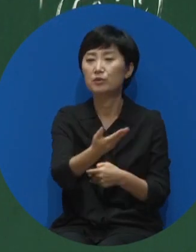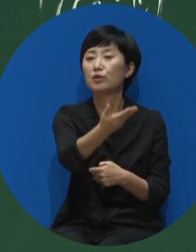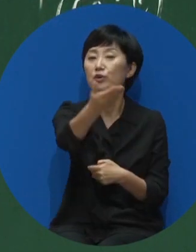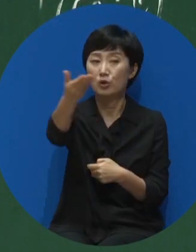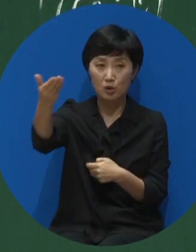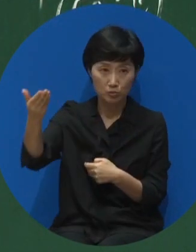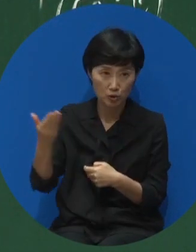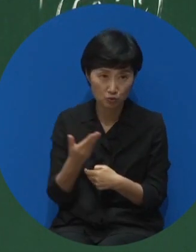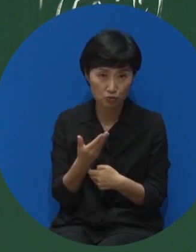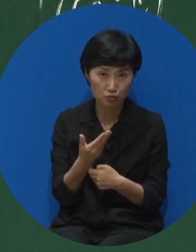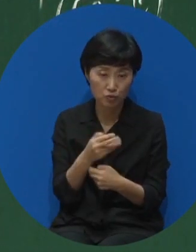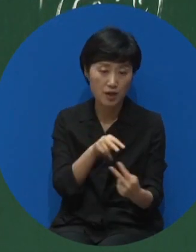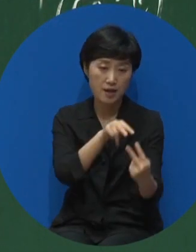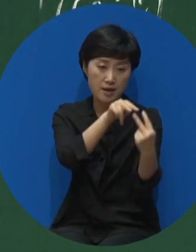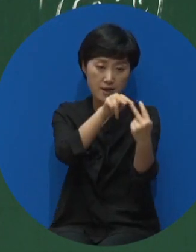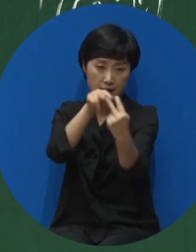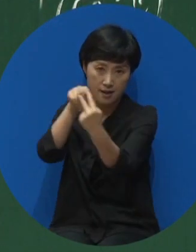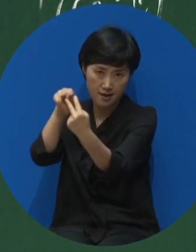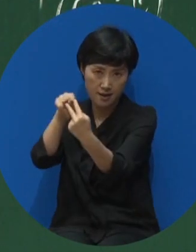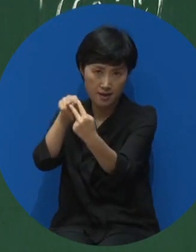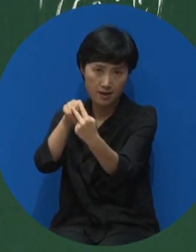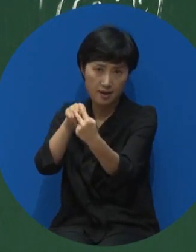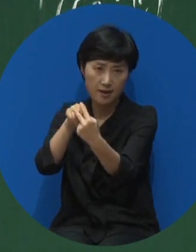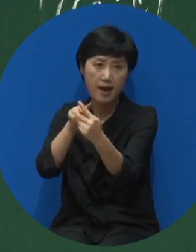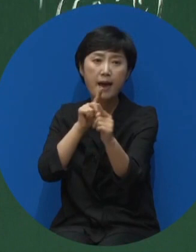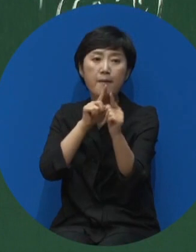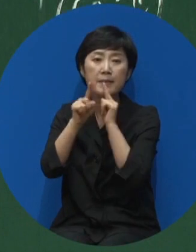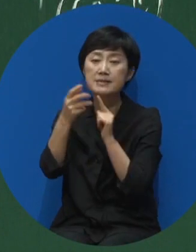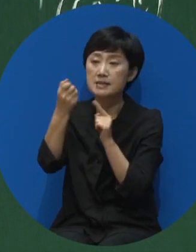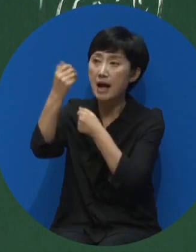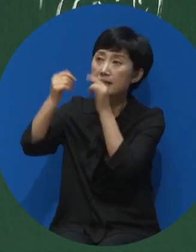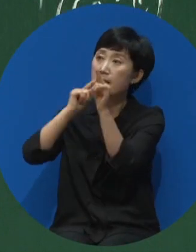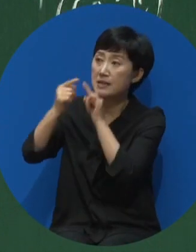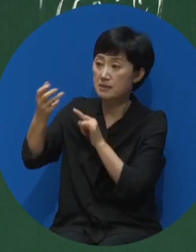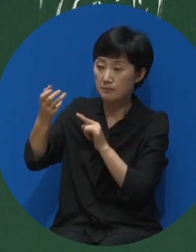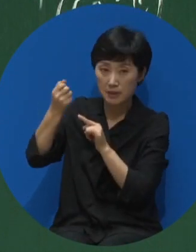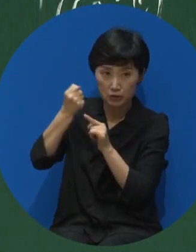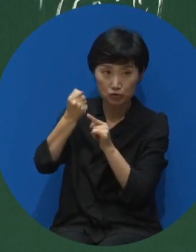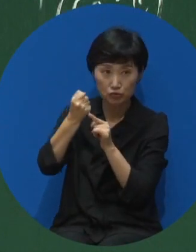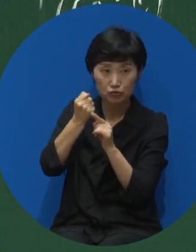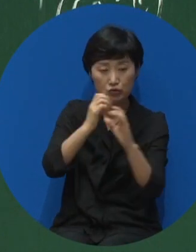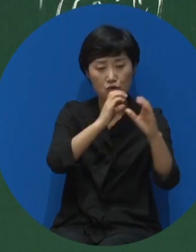이 메시지를 좀 소통을 해야 되겠다 생각이 들어요. 그래서 とにかく皆様と